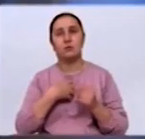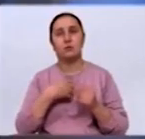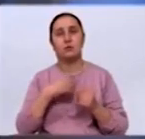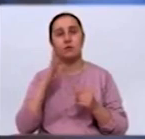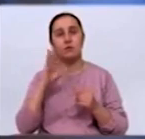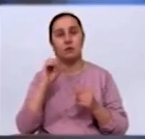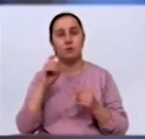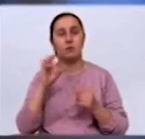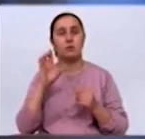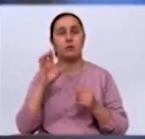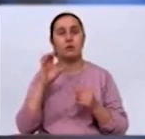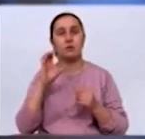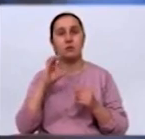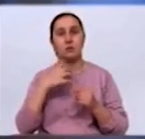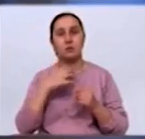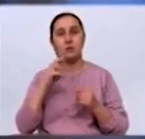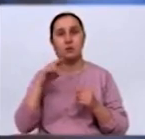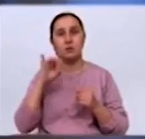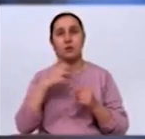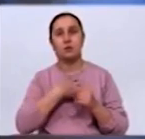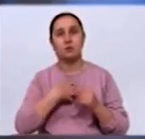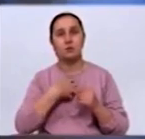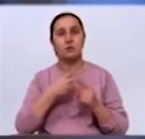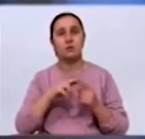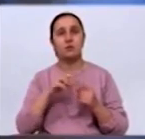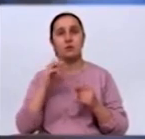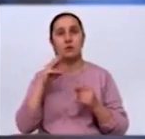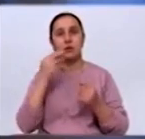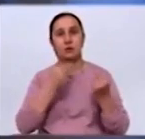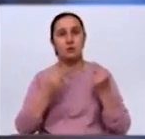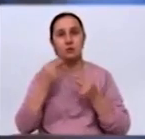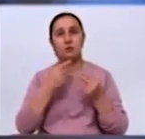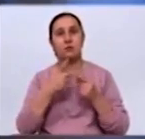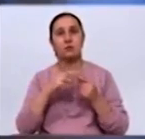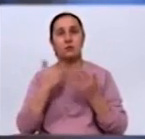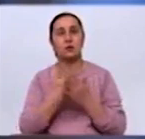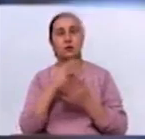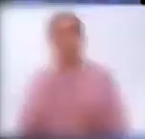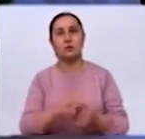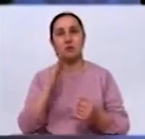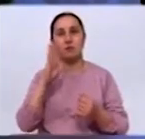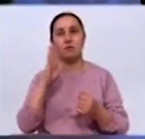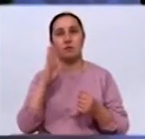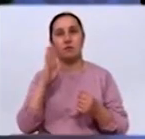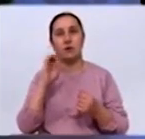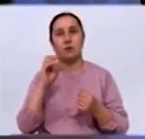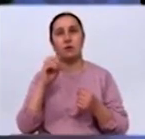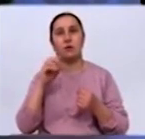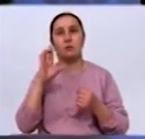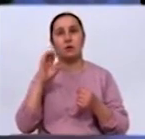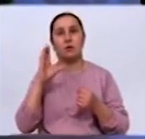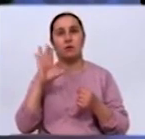Web sahifalar yaratishni asosini asosan tasviriy san'atning yangi turi web dizayn